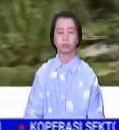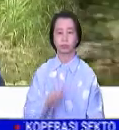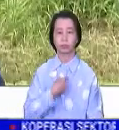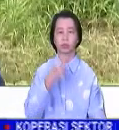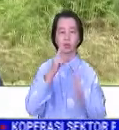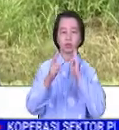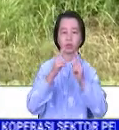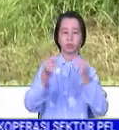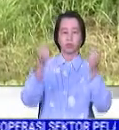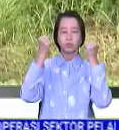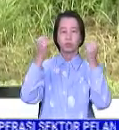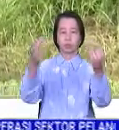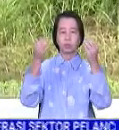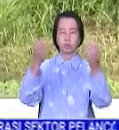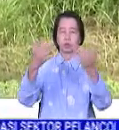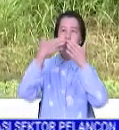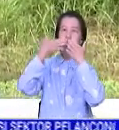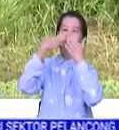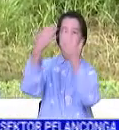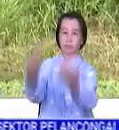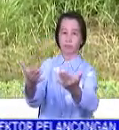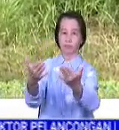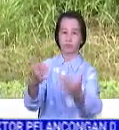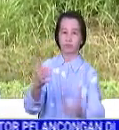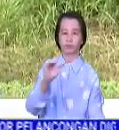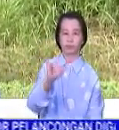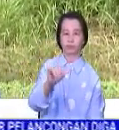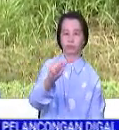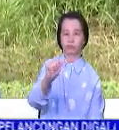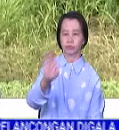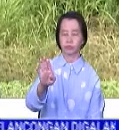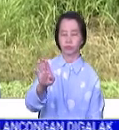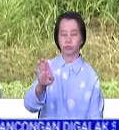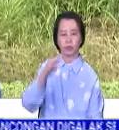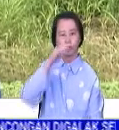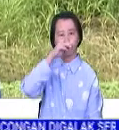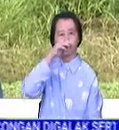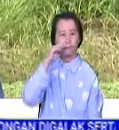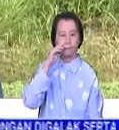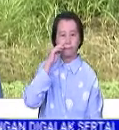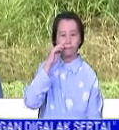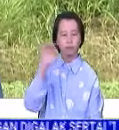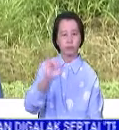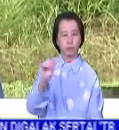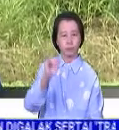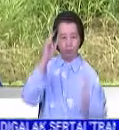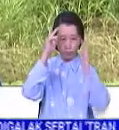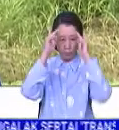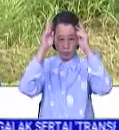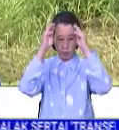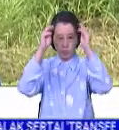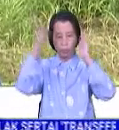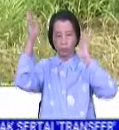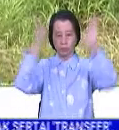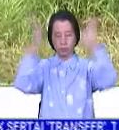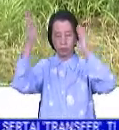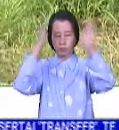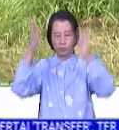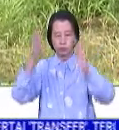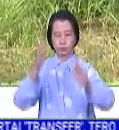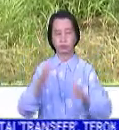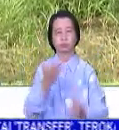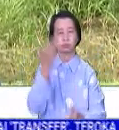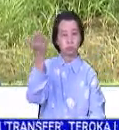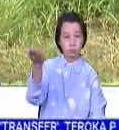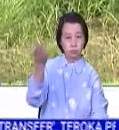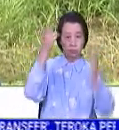mengucapkananyak-banyak terima kasih kepada yang amat berhormat Tan Sri Muhyiddin Yassin selaku Perdana Menteri Malaysia yang